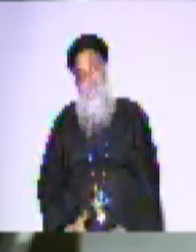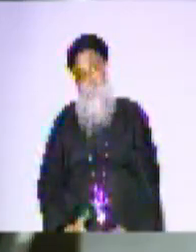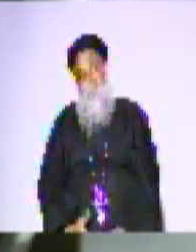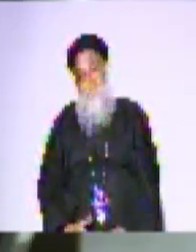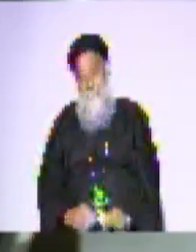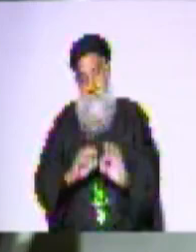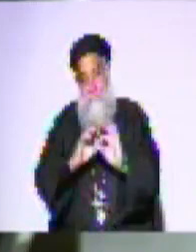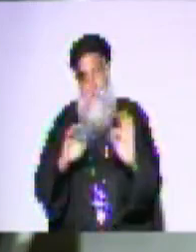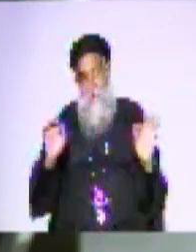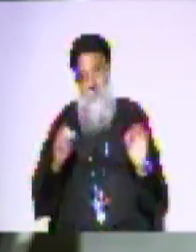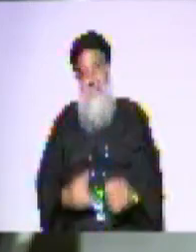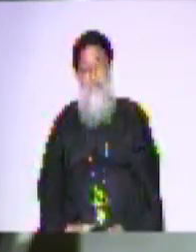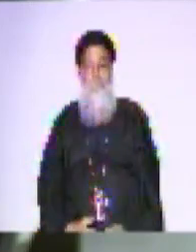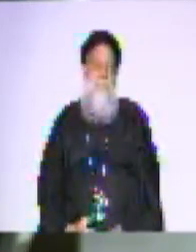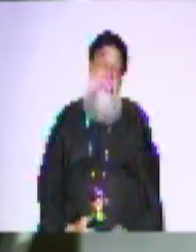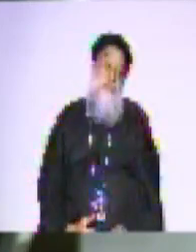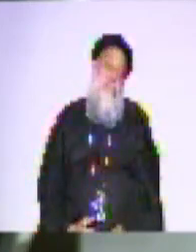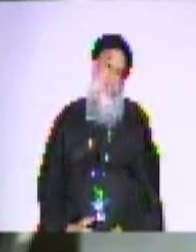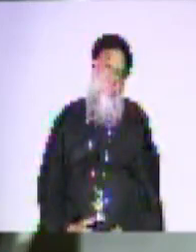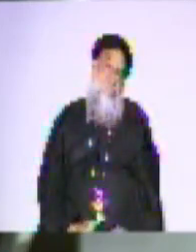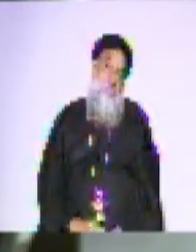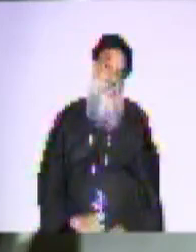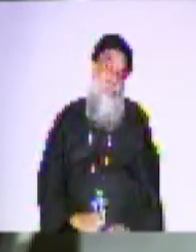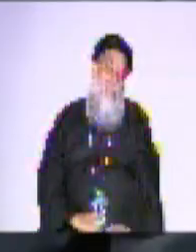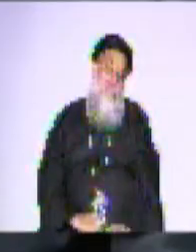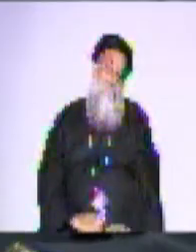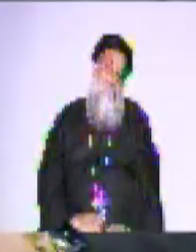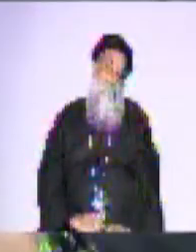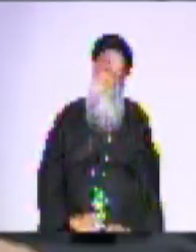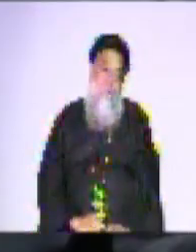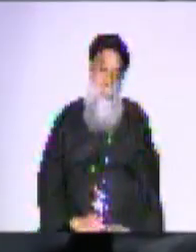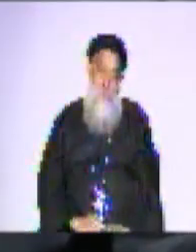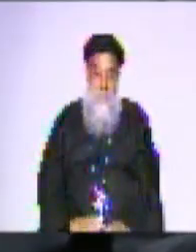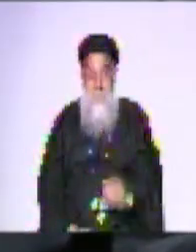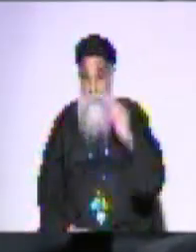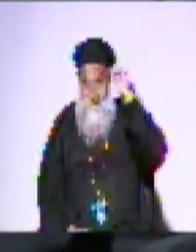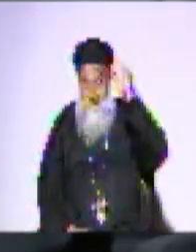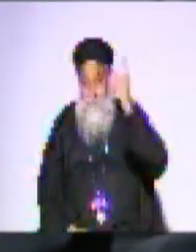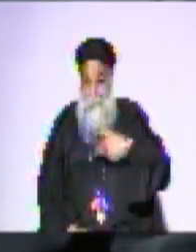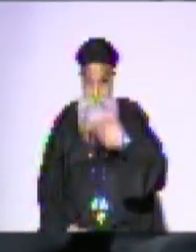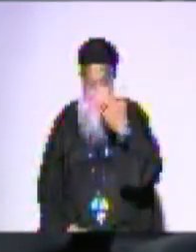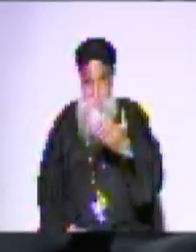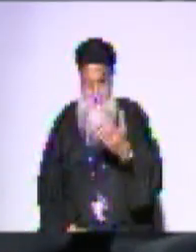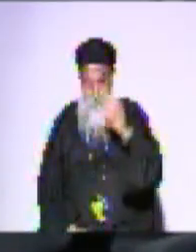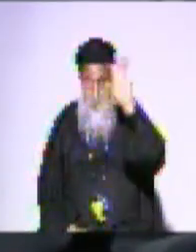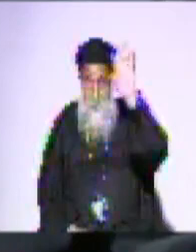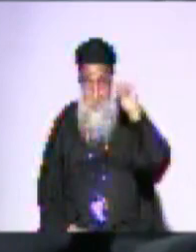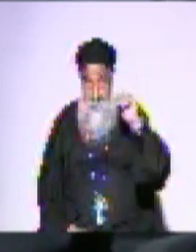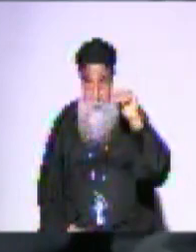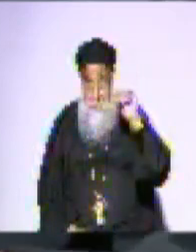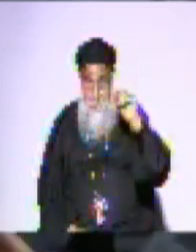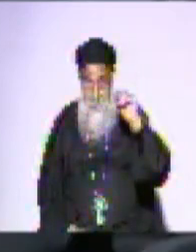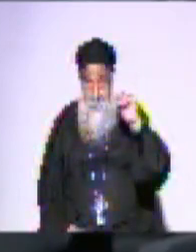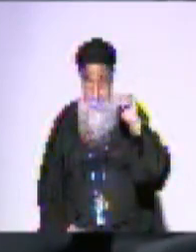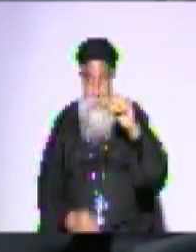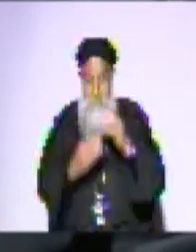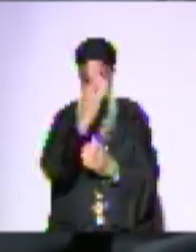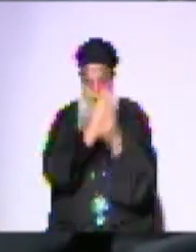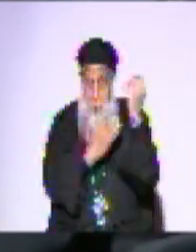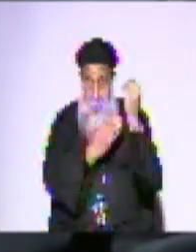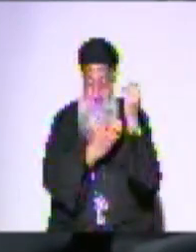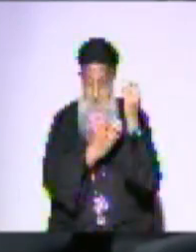دامغة، دليل قوي. سيدنا زي ما الإنسان بيخرج من ظلمة الرحم إلى نور